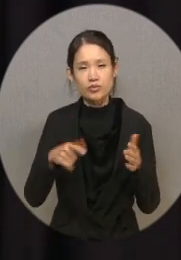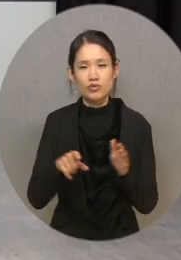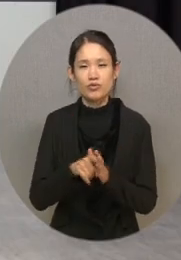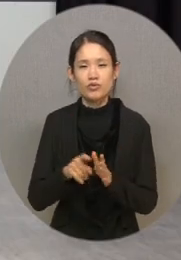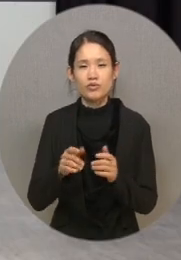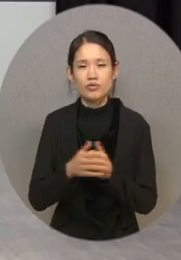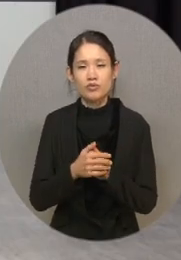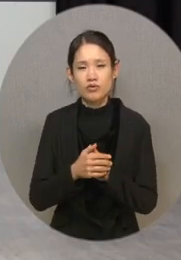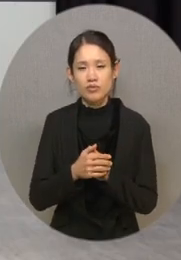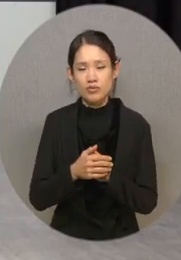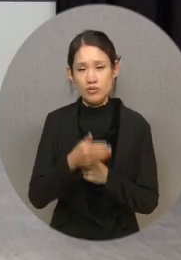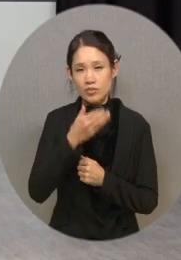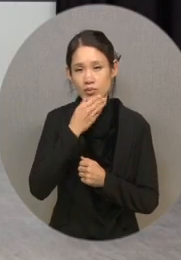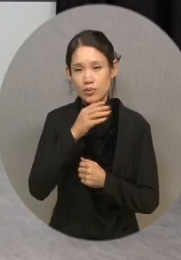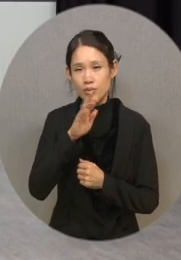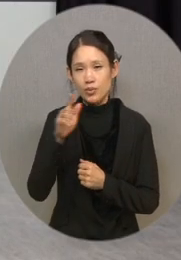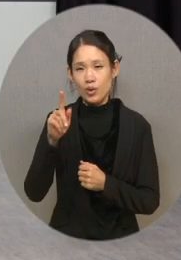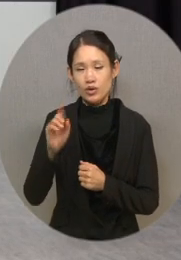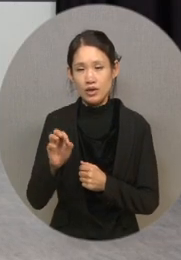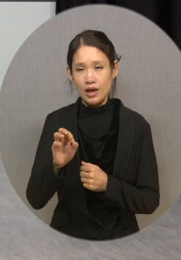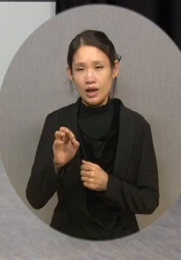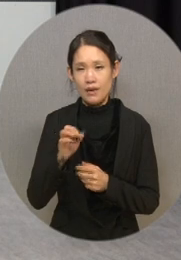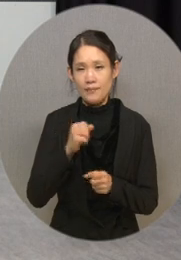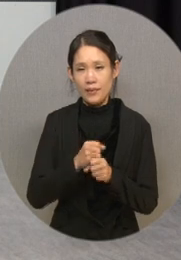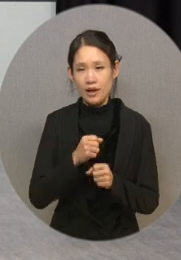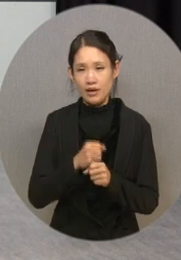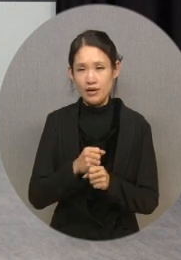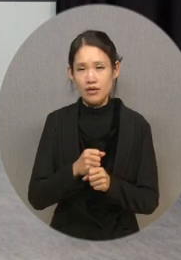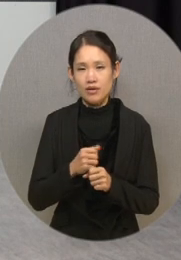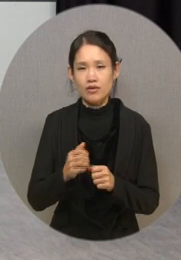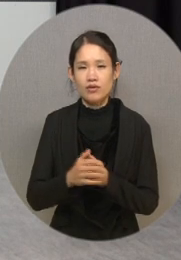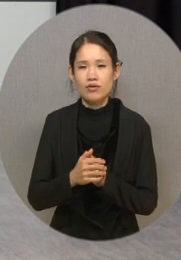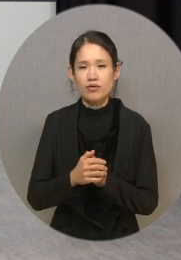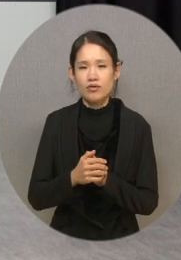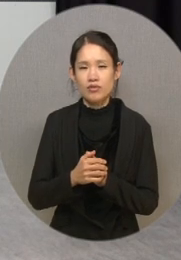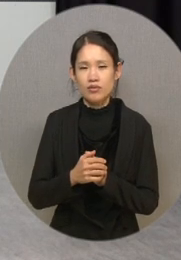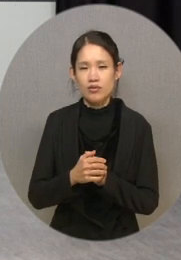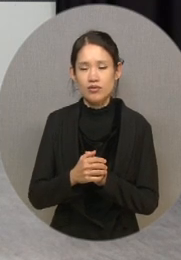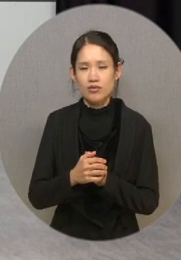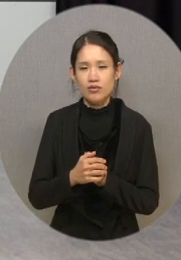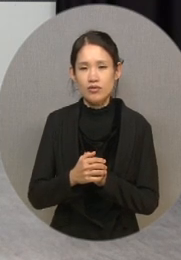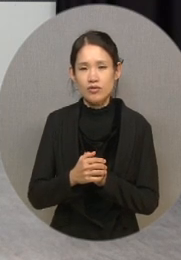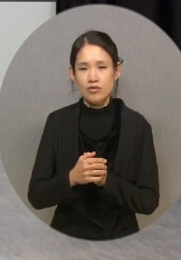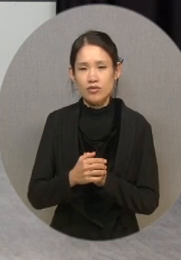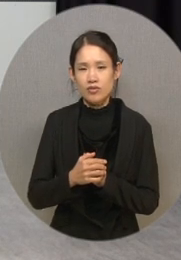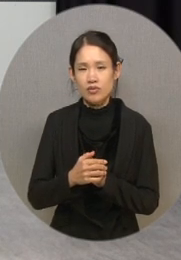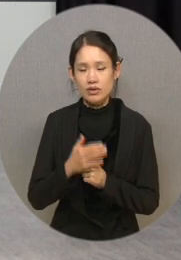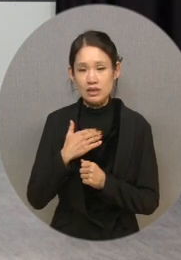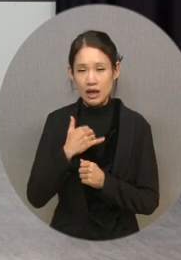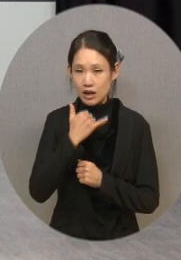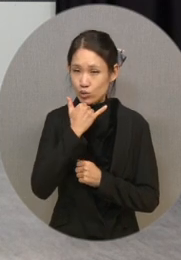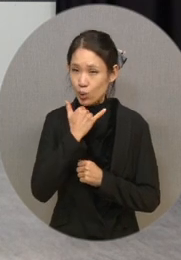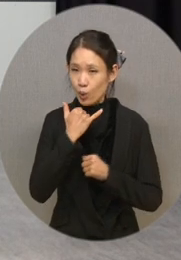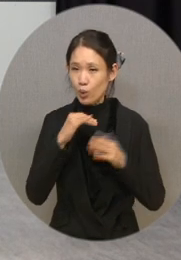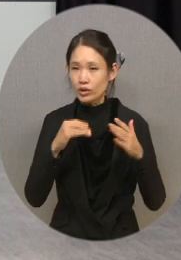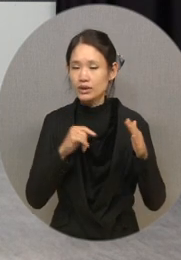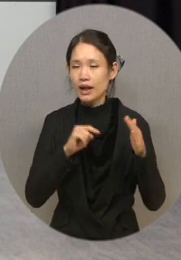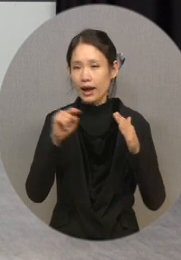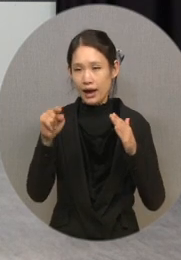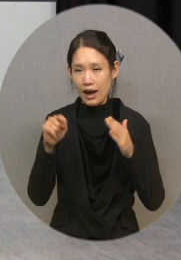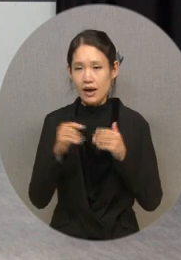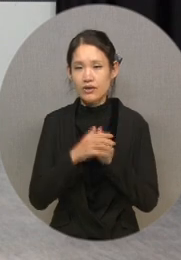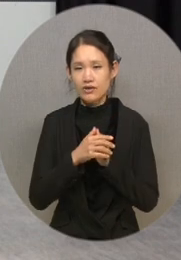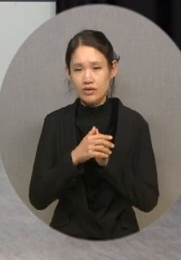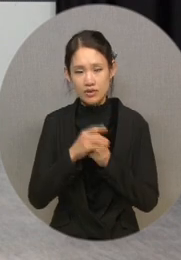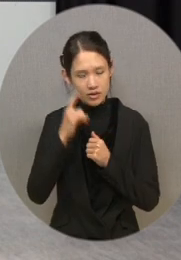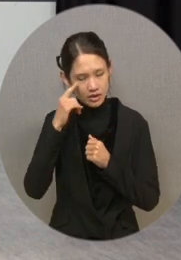우리가 이 복지망을 만들어야 돼요. 그래서 이제 그 제가 독일에 가서 보고 참